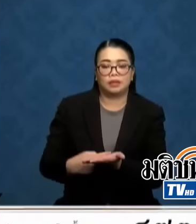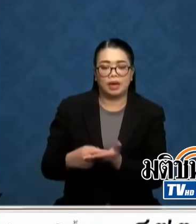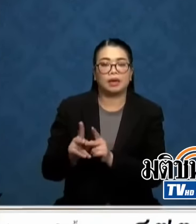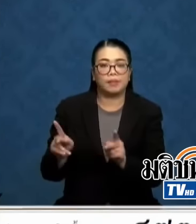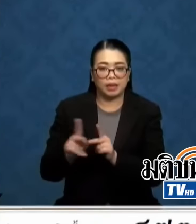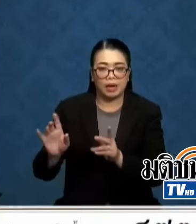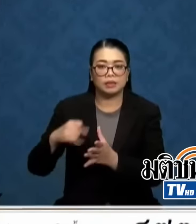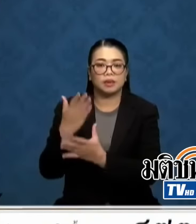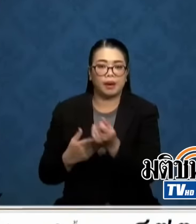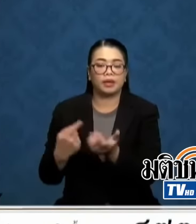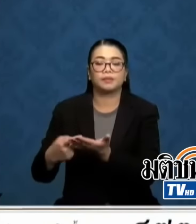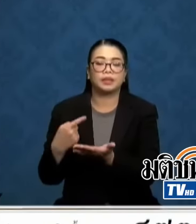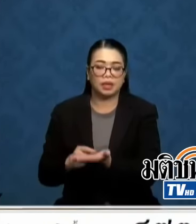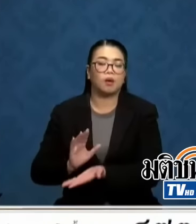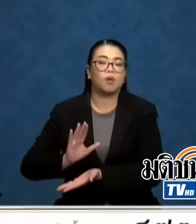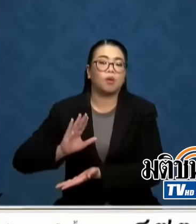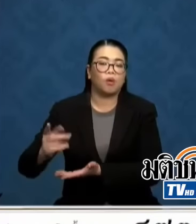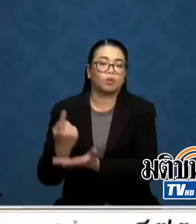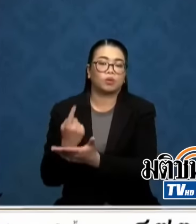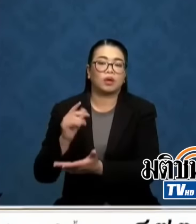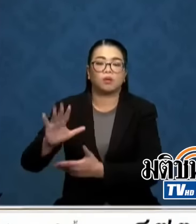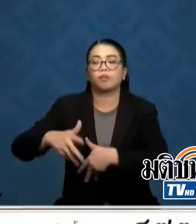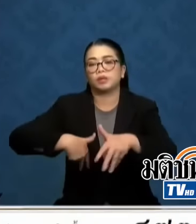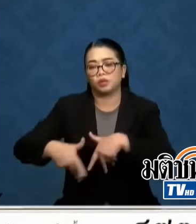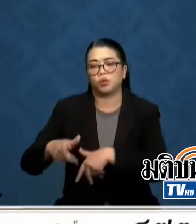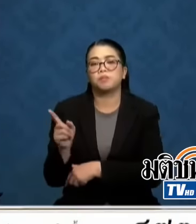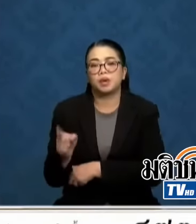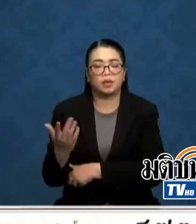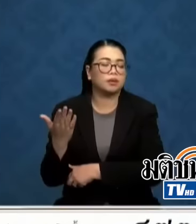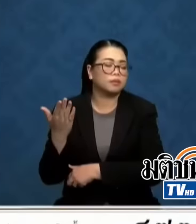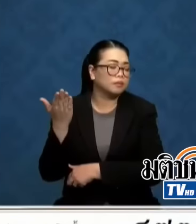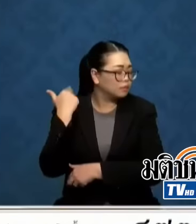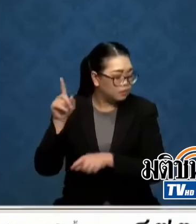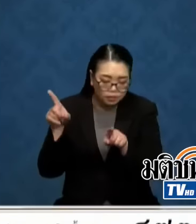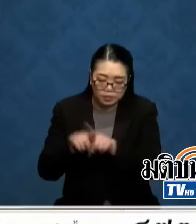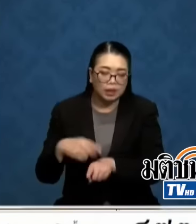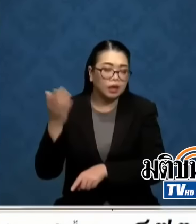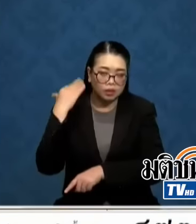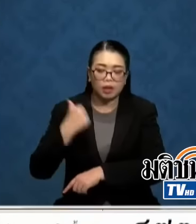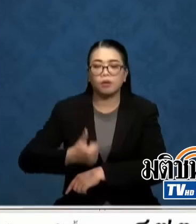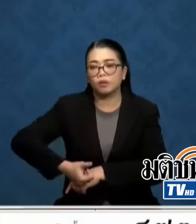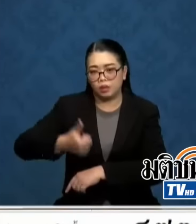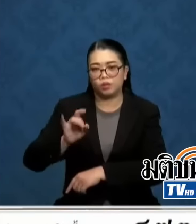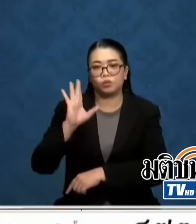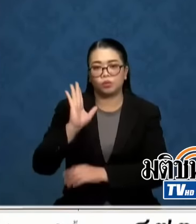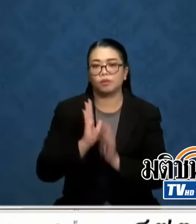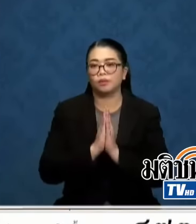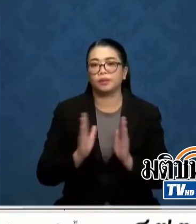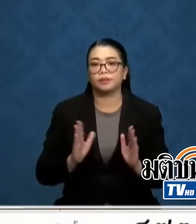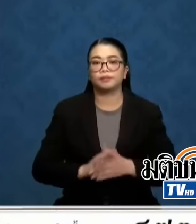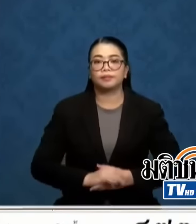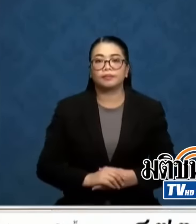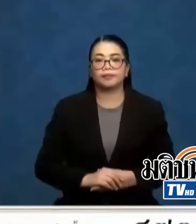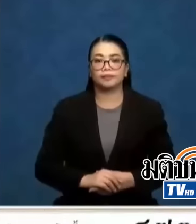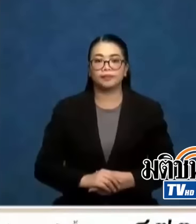2553และมีสภาที่ปรึกษาเป็นตัวแทนของประชาชนให้กับพี่น้องประชาชนได้มีที่พึ่งต่อไปครับขอบคุณ